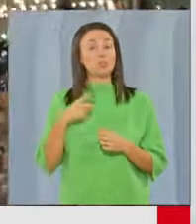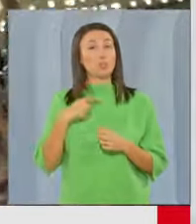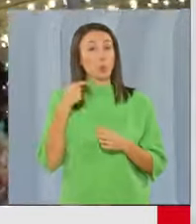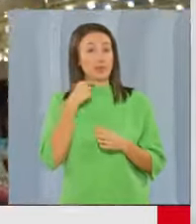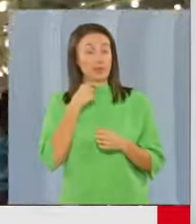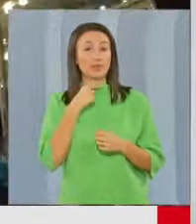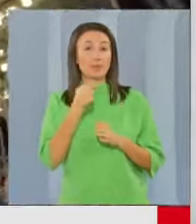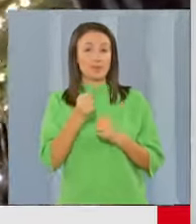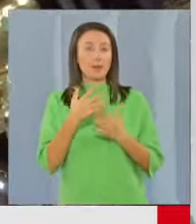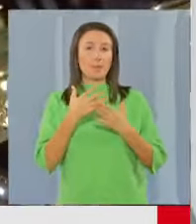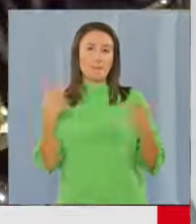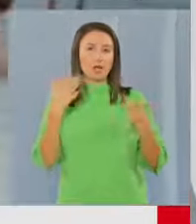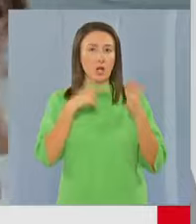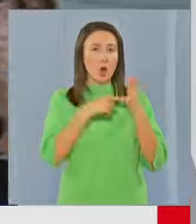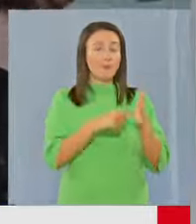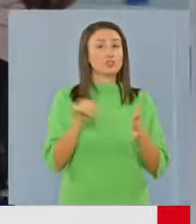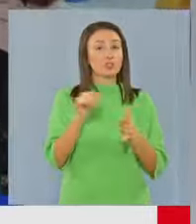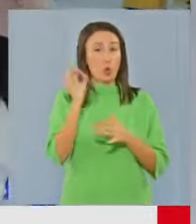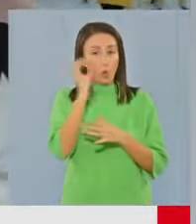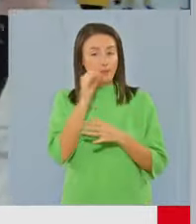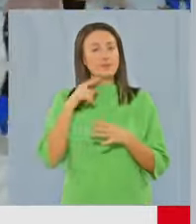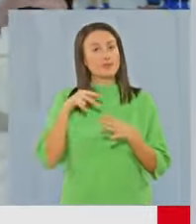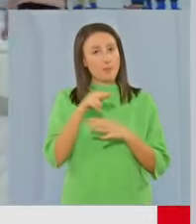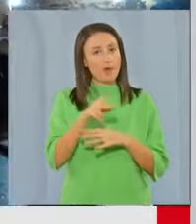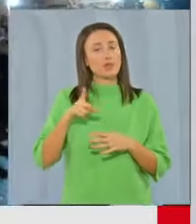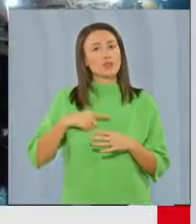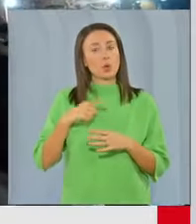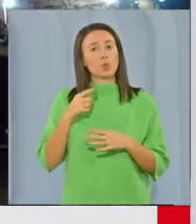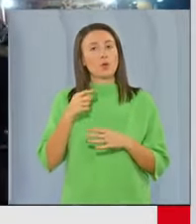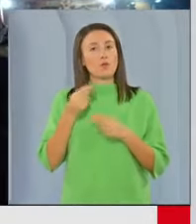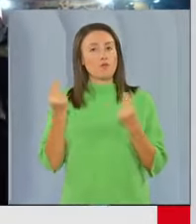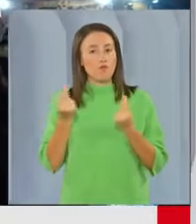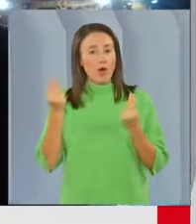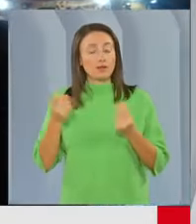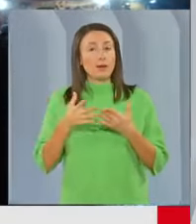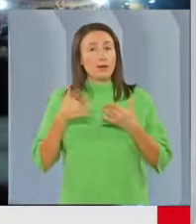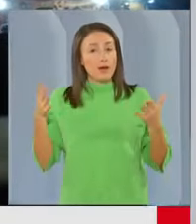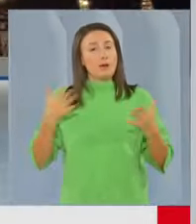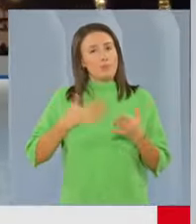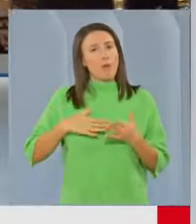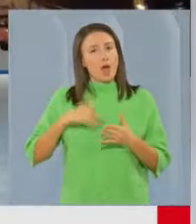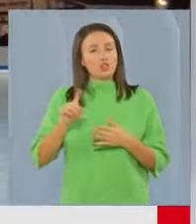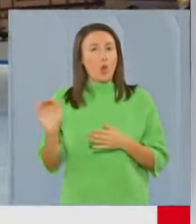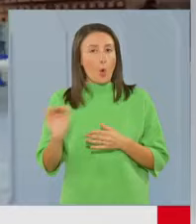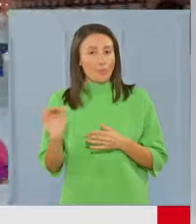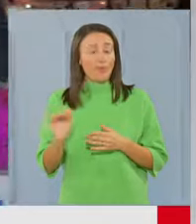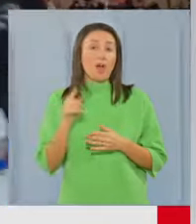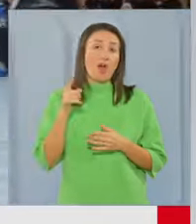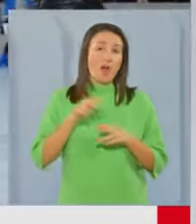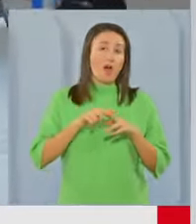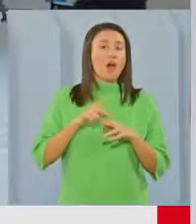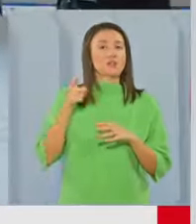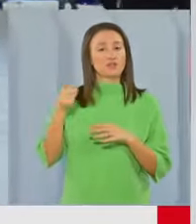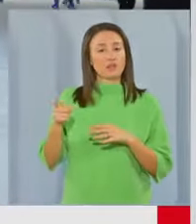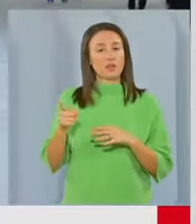târg foarte mare recomand celor care au ocazia să meargă pentru că chiar e un târg foarte de mare și atractiv pentru copii ei genul acesta